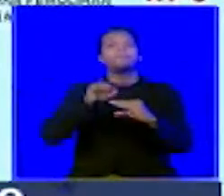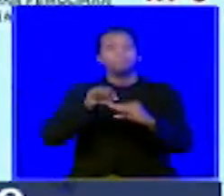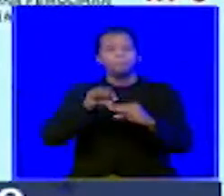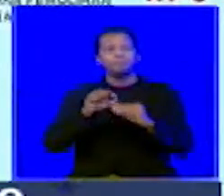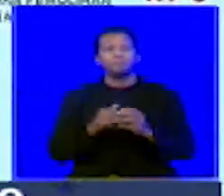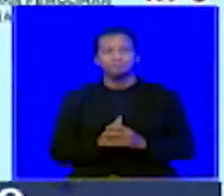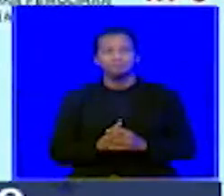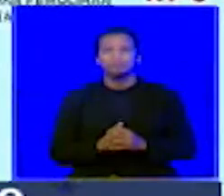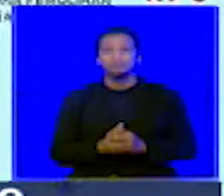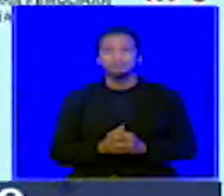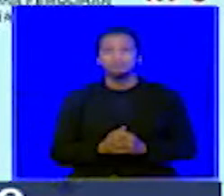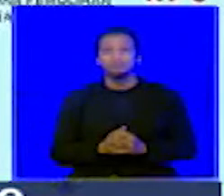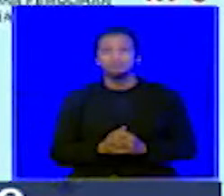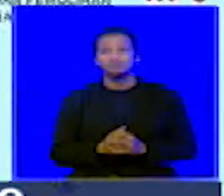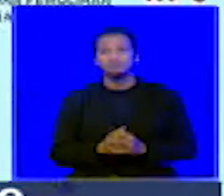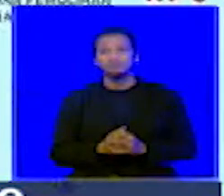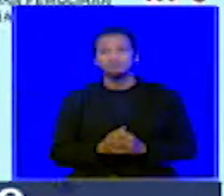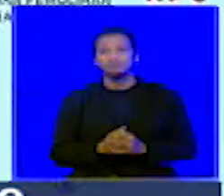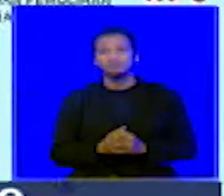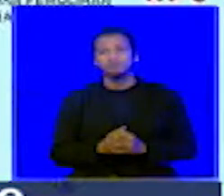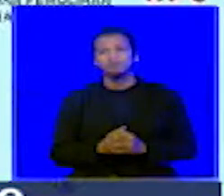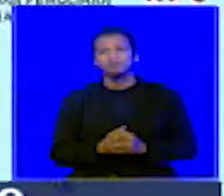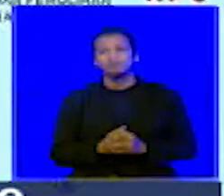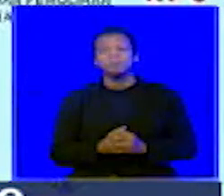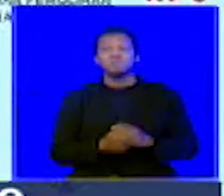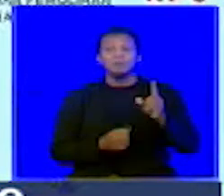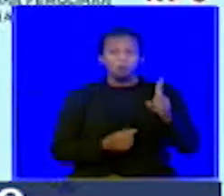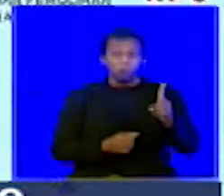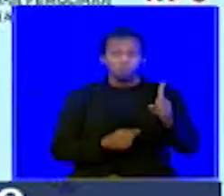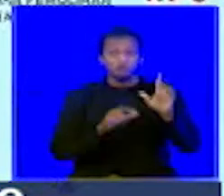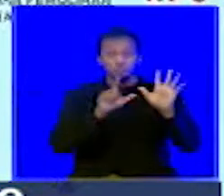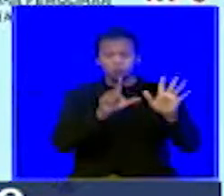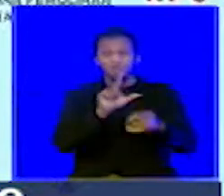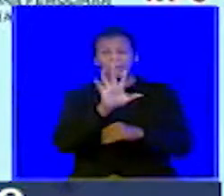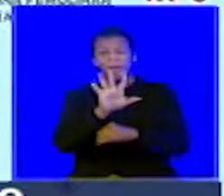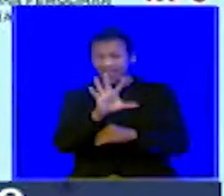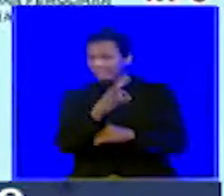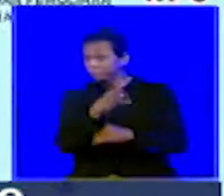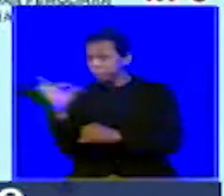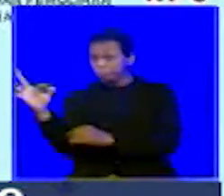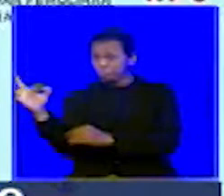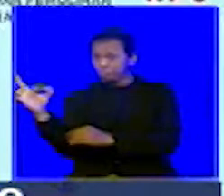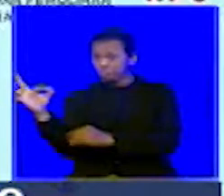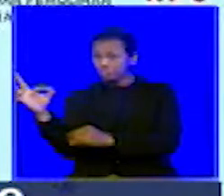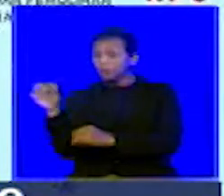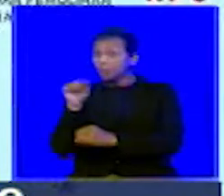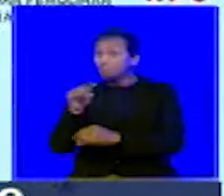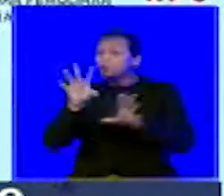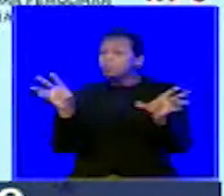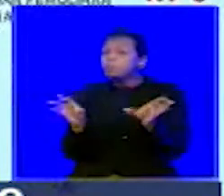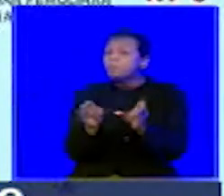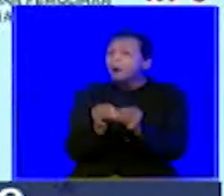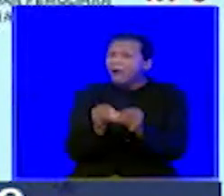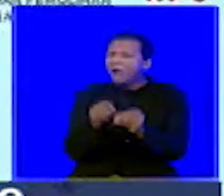mencapai lebih dari 175.000 kasus. Jumlah yang banyak sekali untuk dirawat.